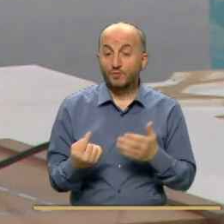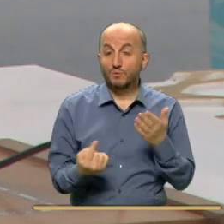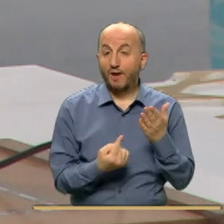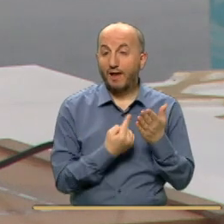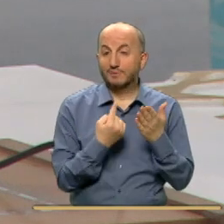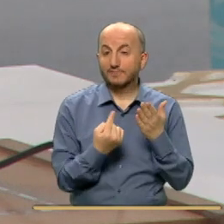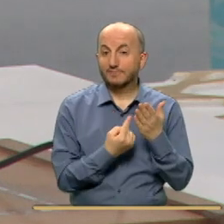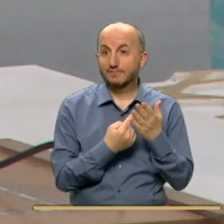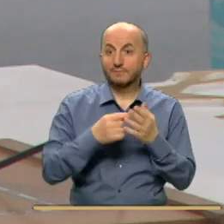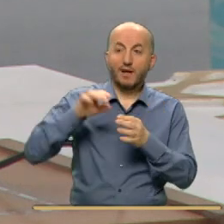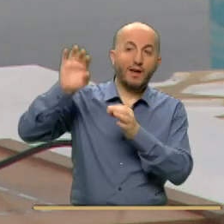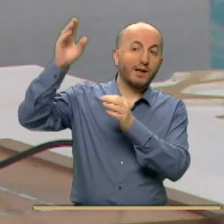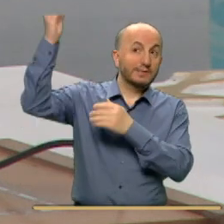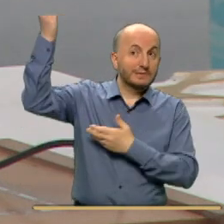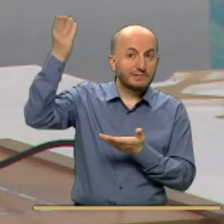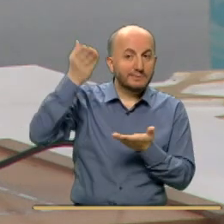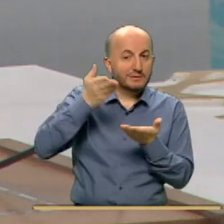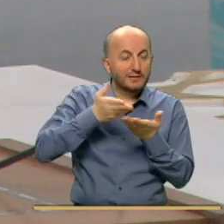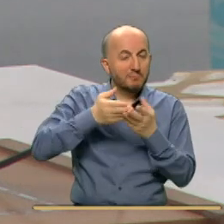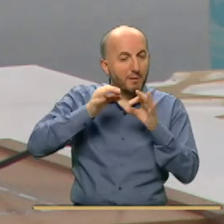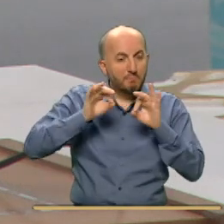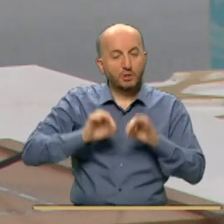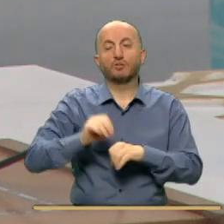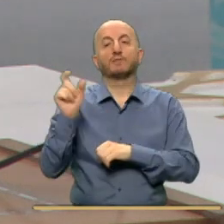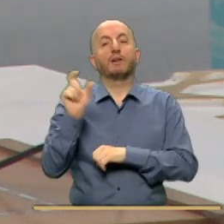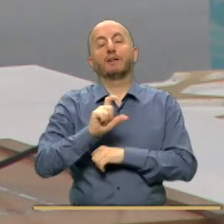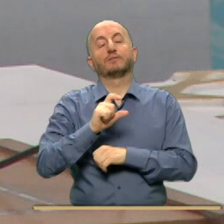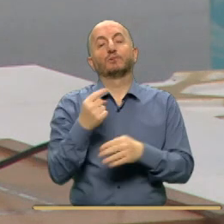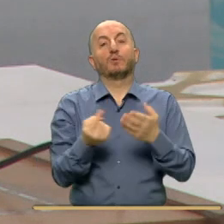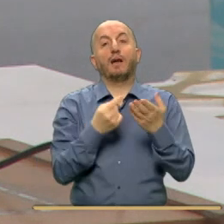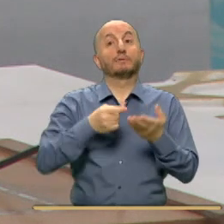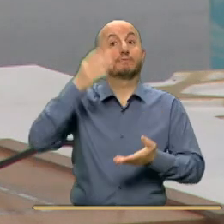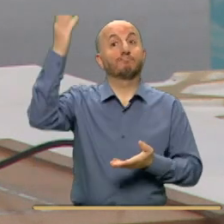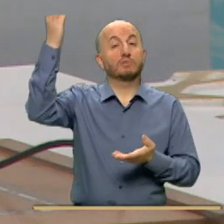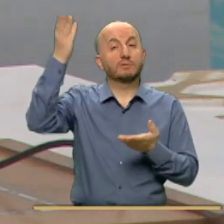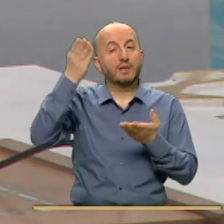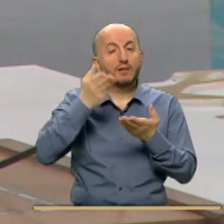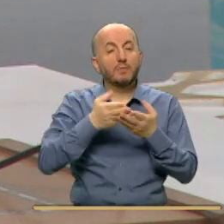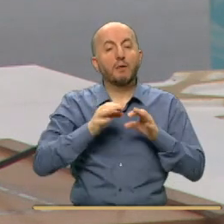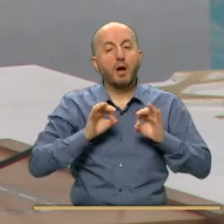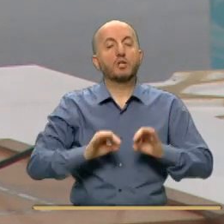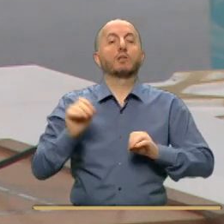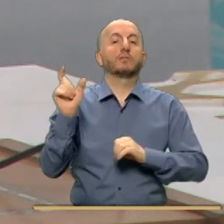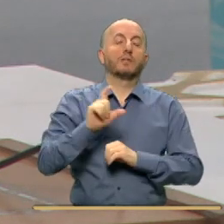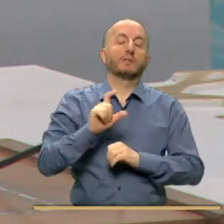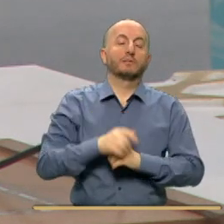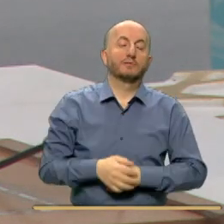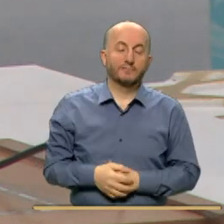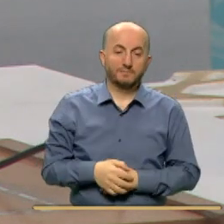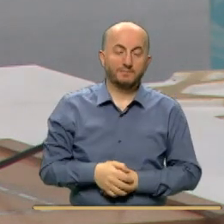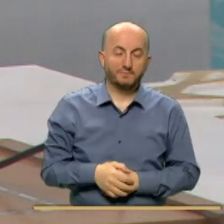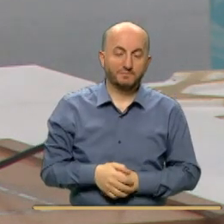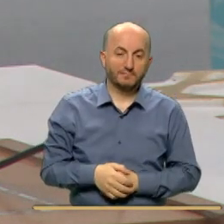Kur'an'ın indirilmeye başladığı aydır Kur'an'ın indirilmeye başladığı aydır Ramazan.